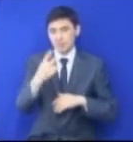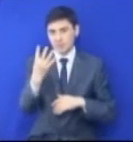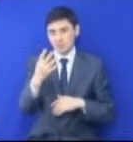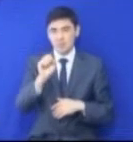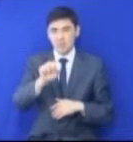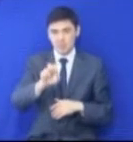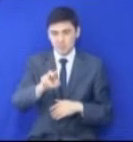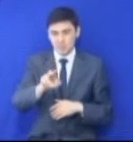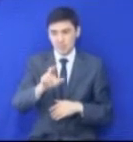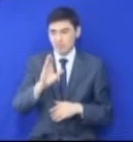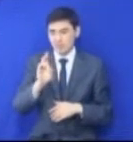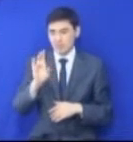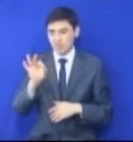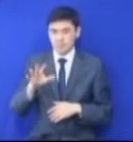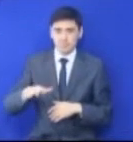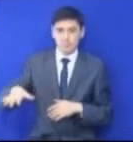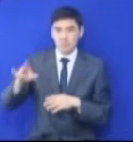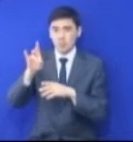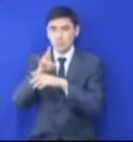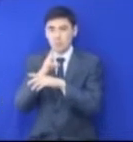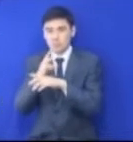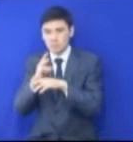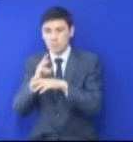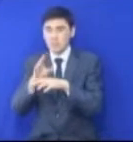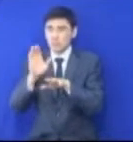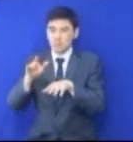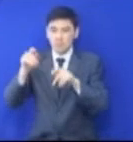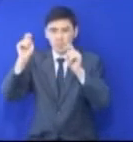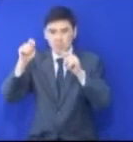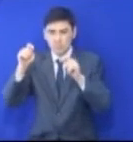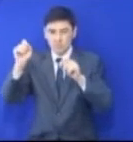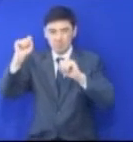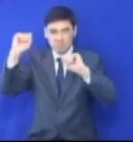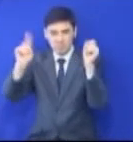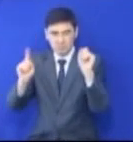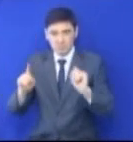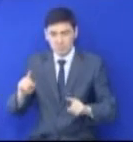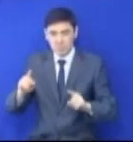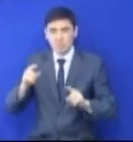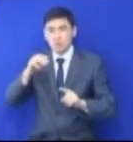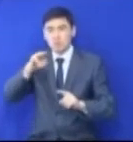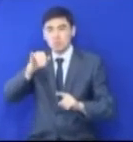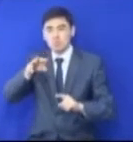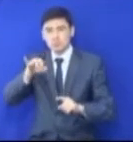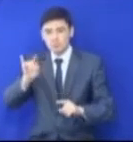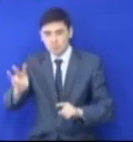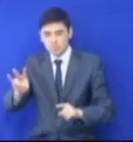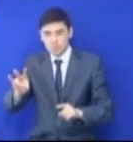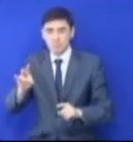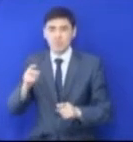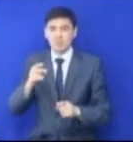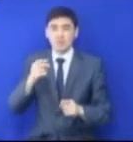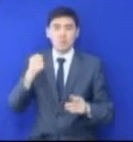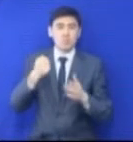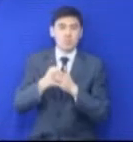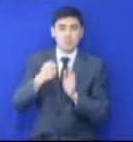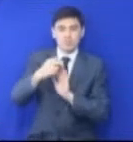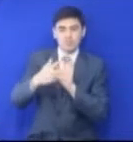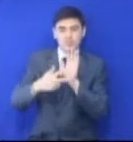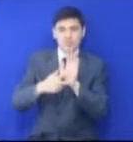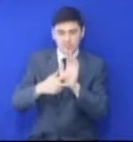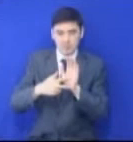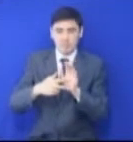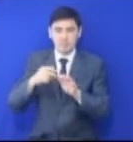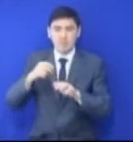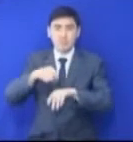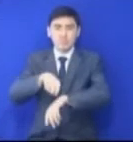апреля в Восточно-Казахстанской области ночью и утром ожидаются местами дождь, гроза и туман. Днем усиление ветра до 15-20 метров в секунду. Управление